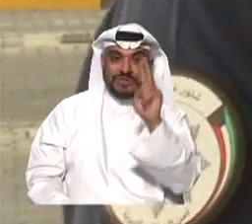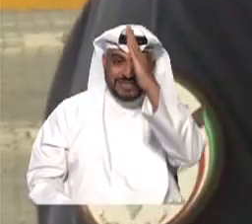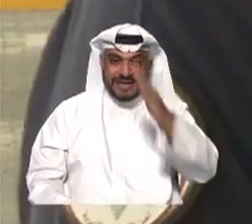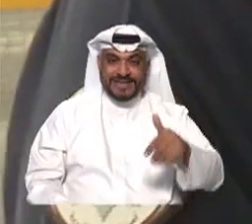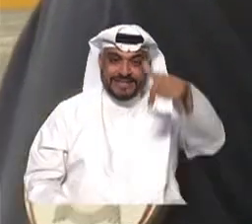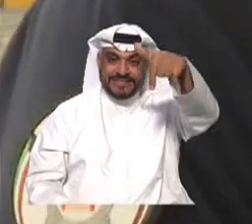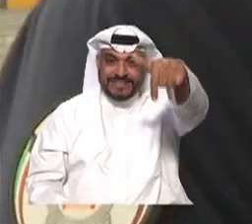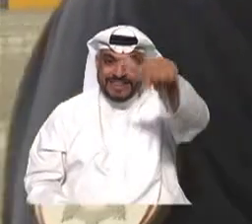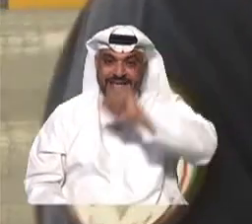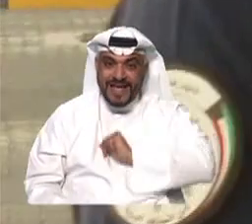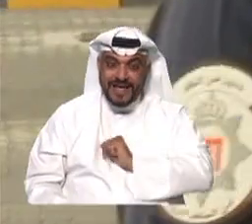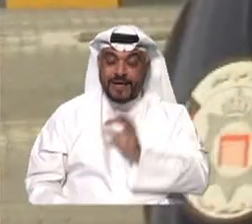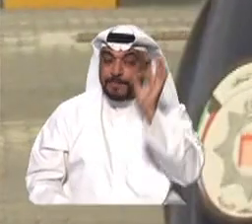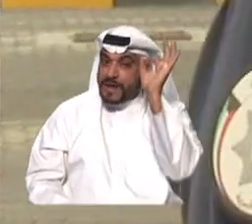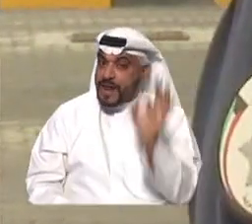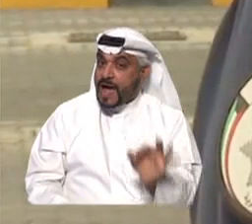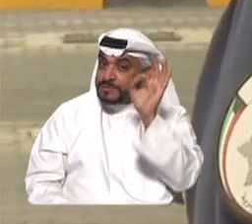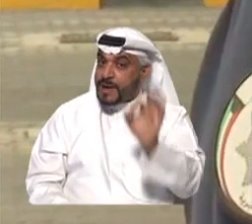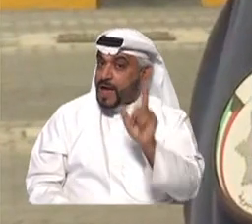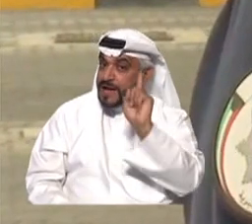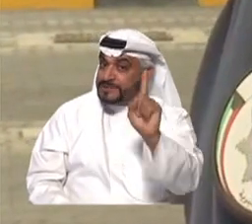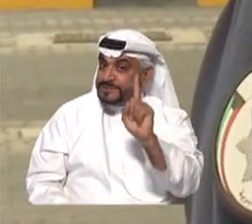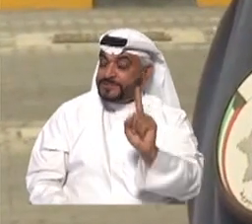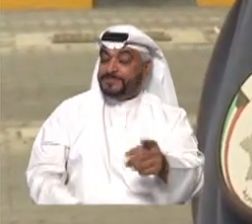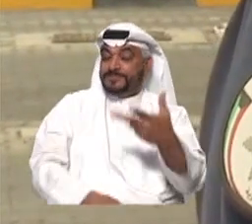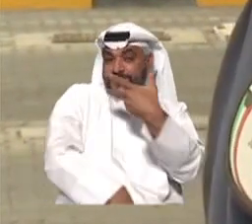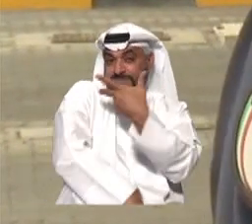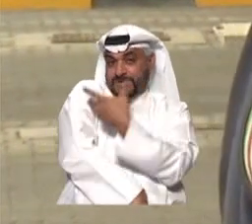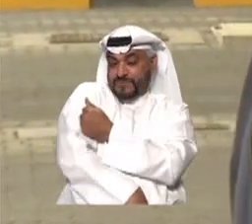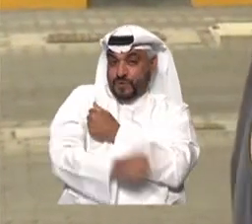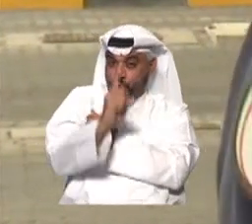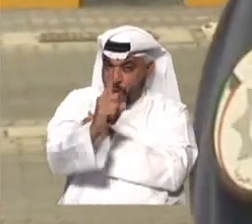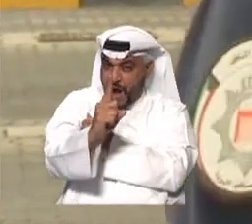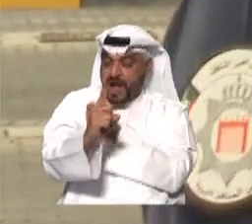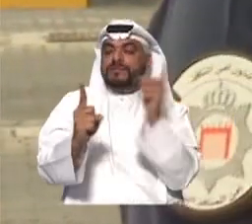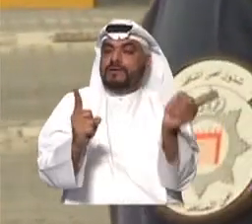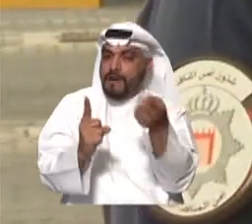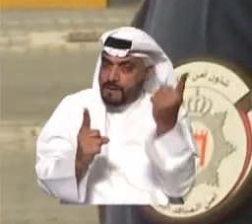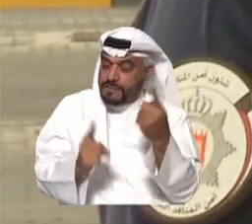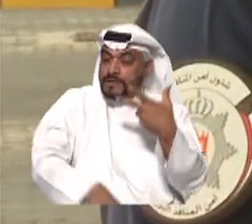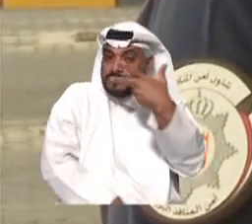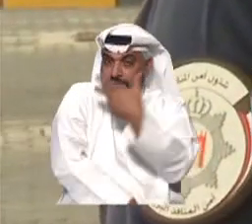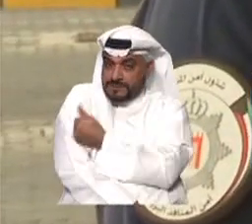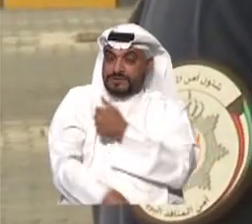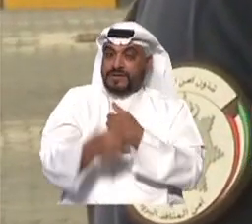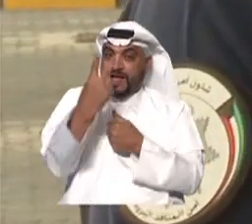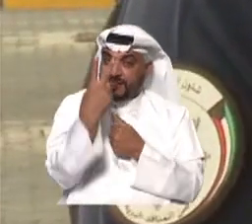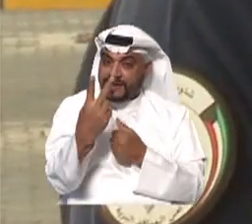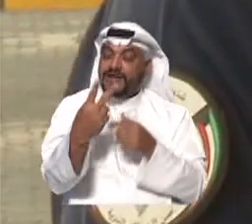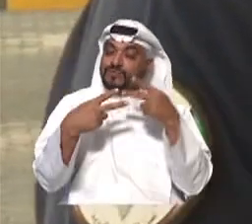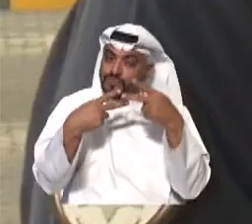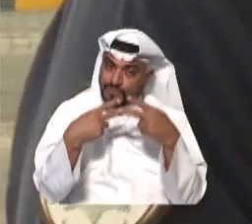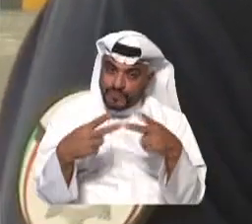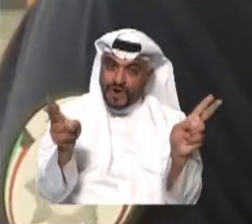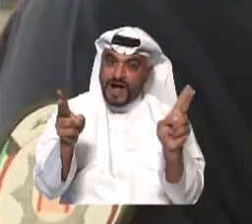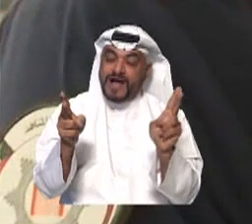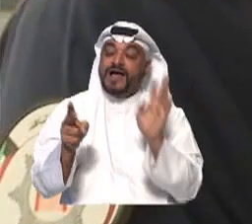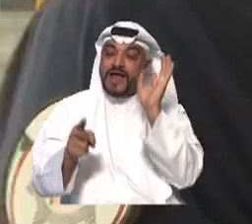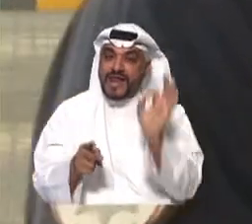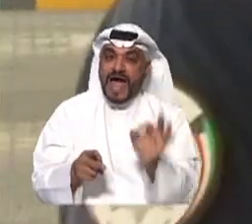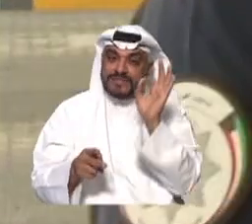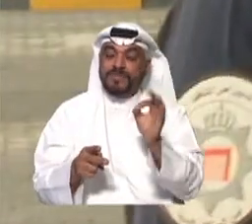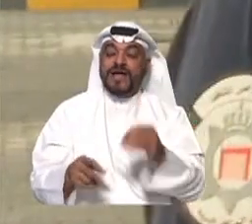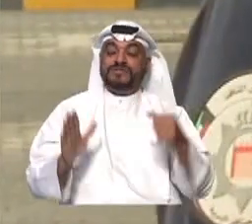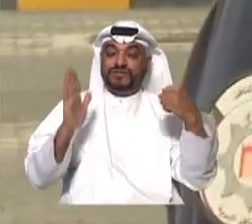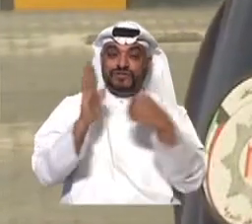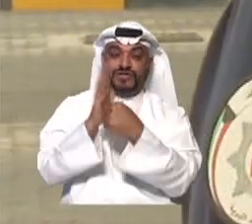29/6/2021 شرط الحصول على جرعة أو جرعتين من اللقاح المضاد لفيروس كورونا